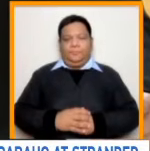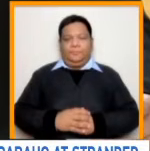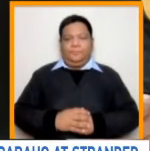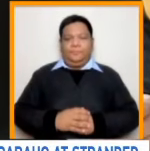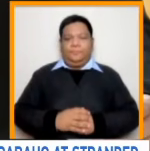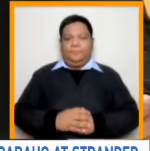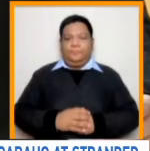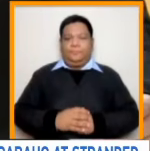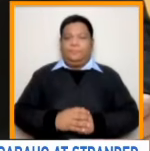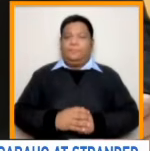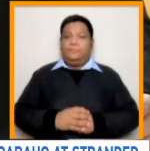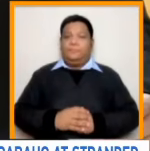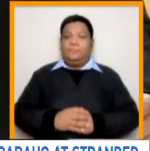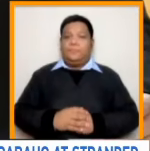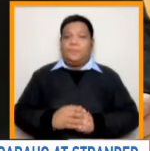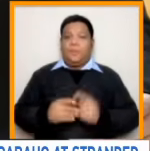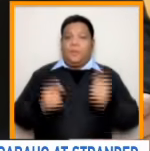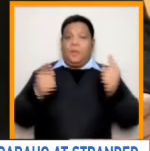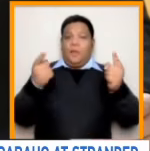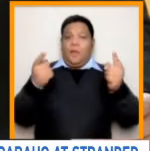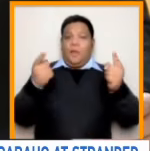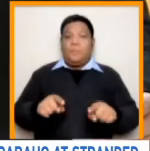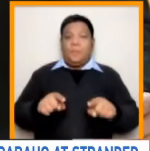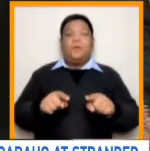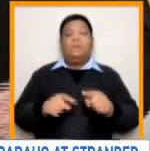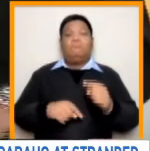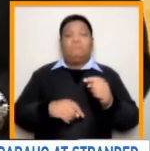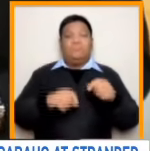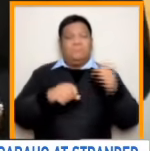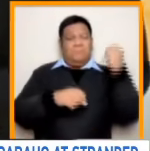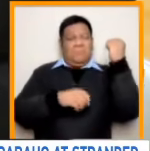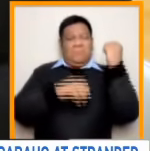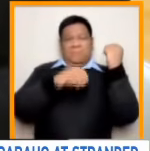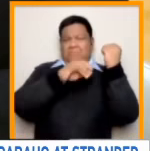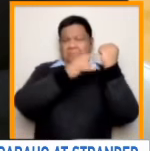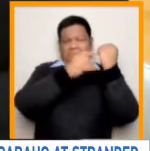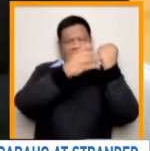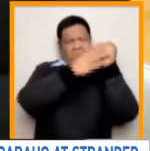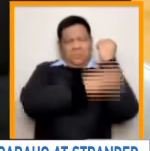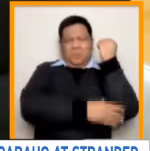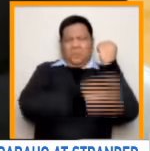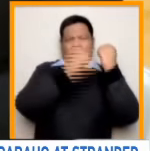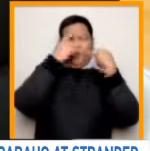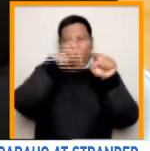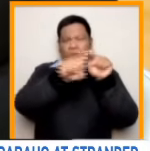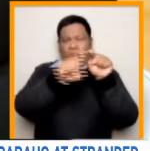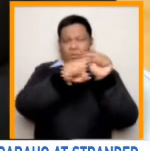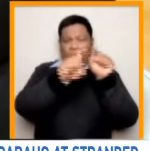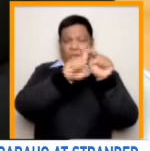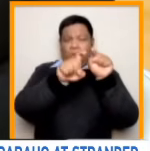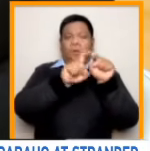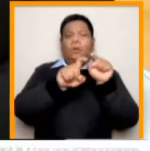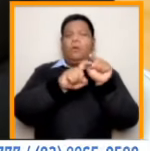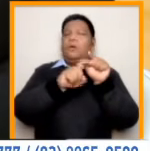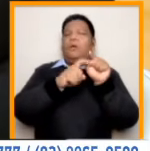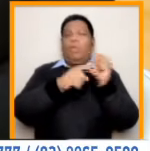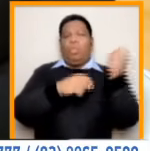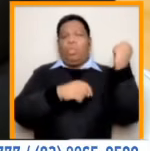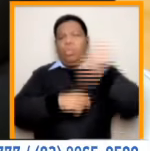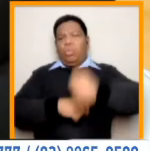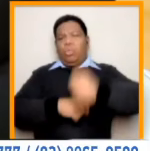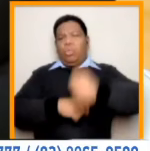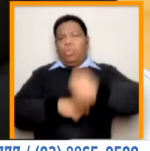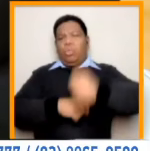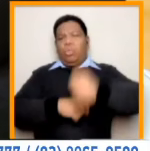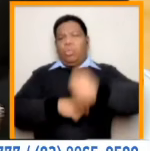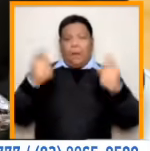Natumba ang poste ng kuryente sa Mindanao Avenue sa Quezon City matapos makaladkad ng isang truck ang mga kawad dito. Kuha na tayo ng